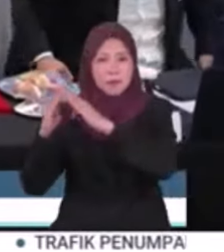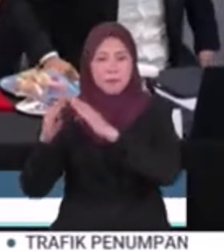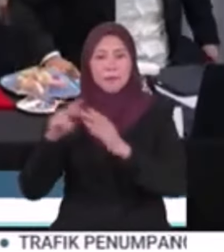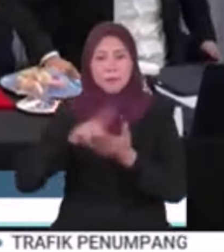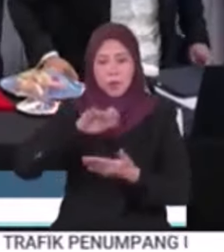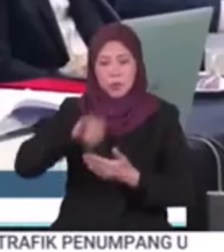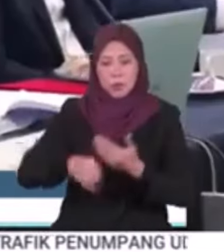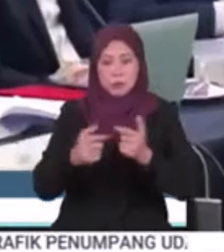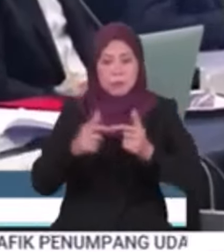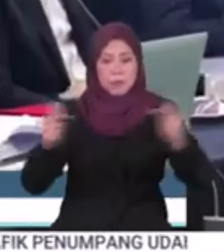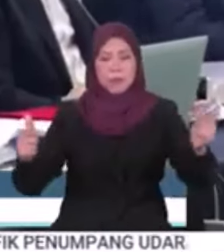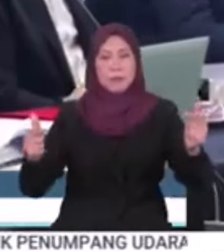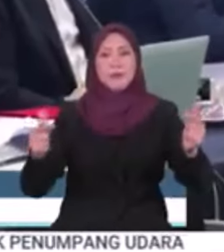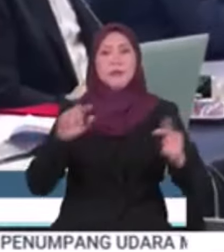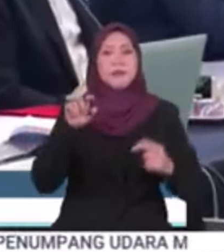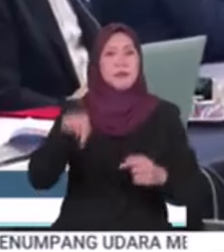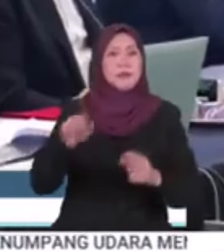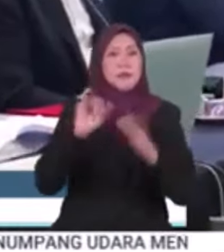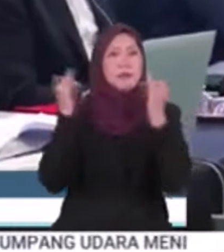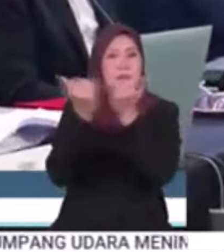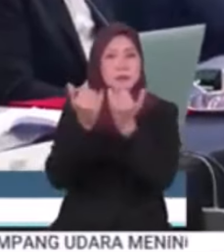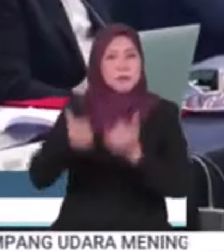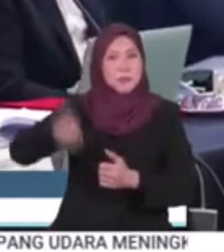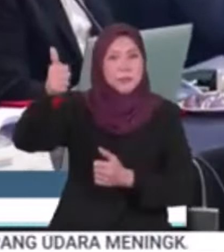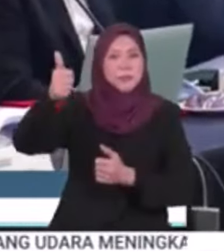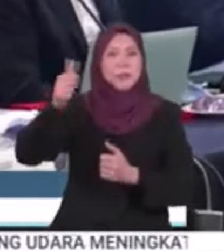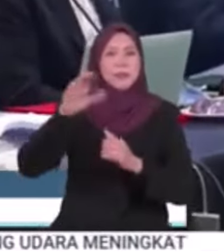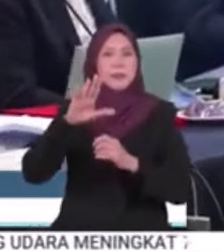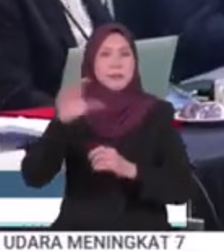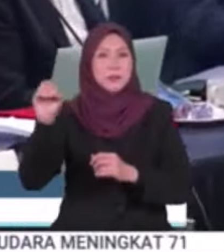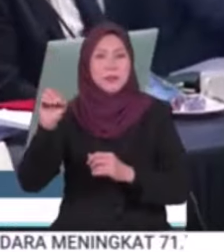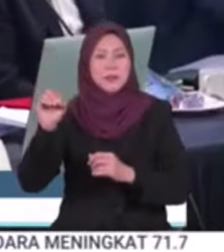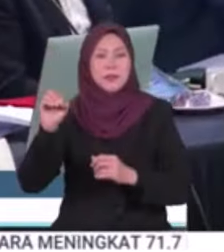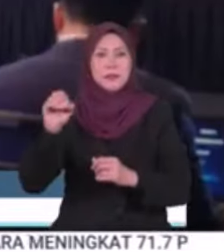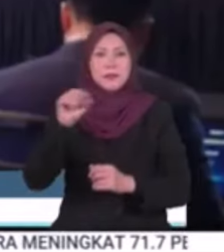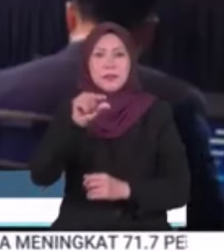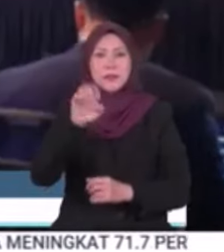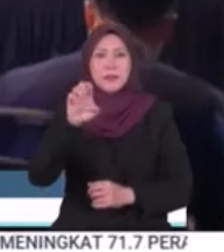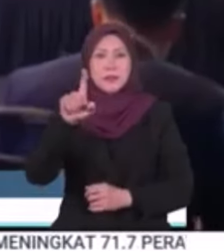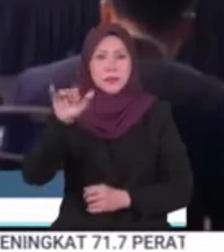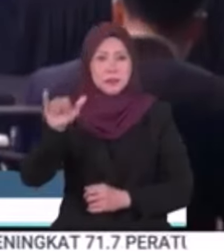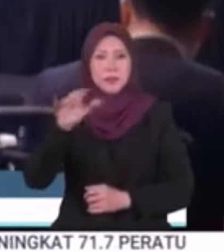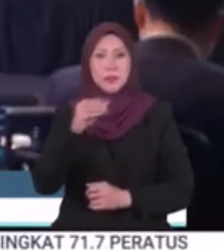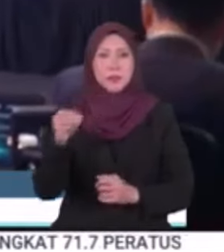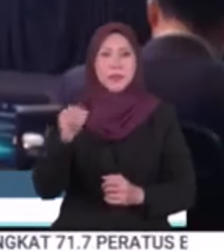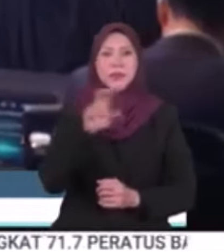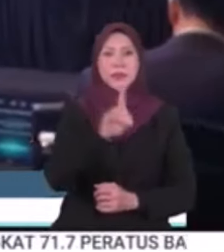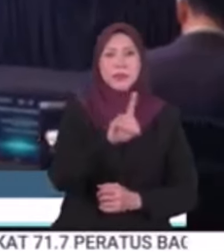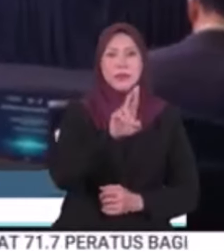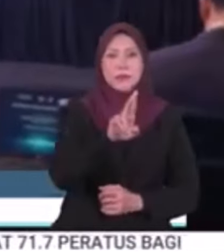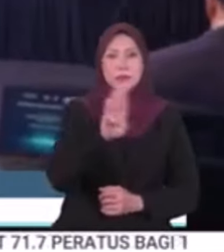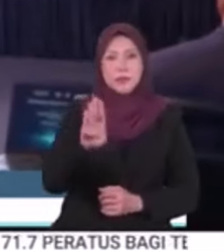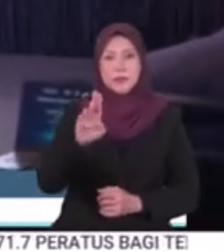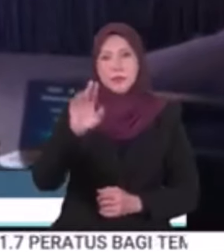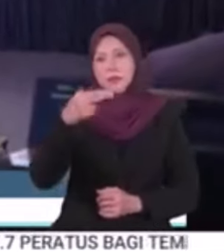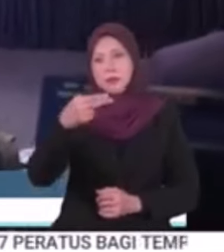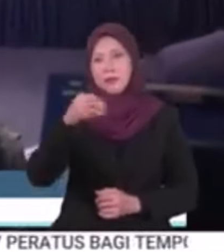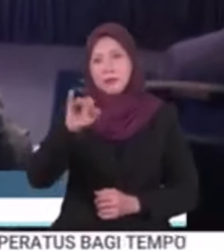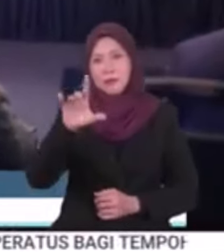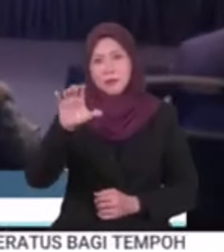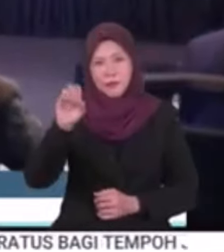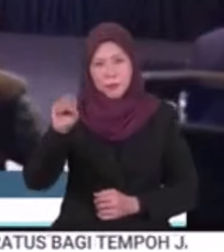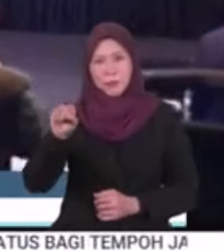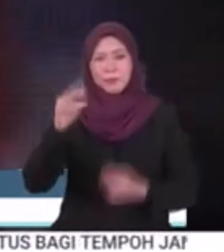projek Mega diplopori zijiang jili holding group company limited jili bersama drb haikom berhad